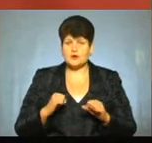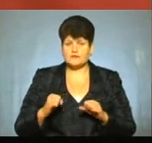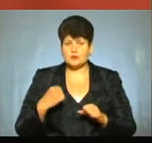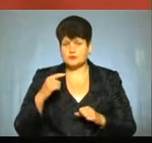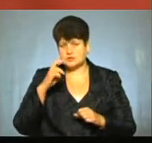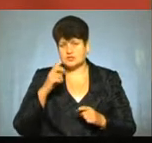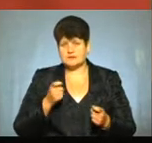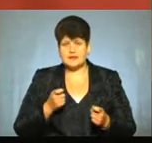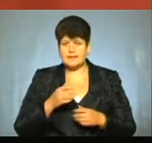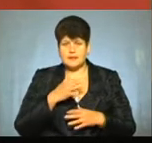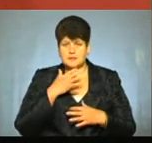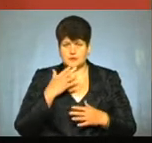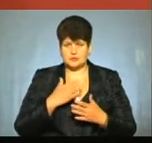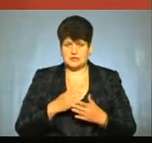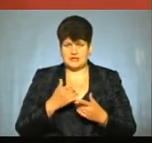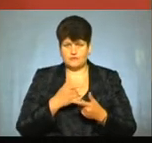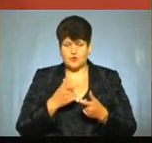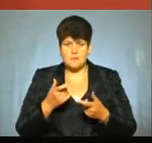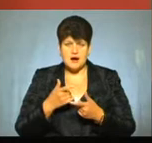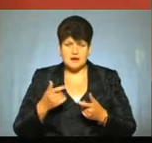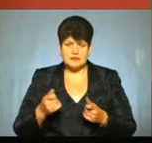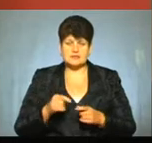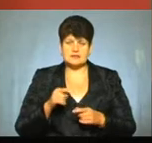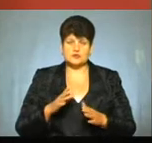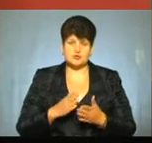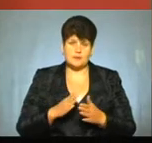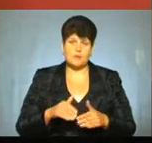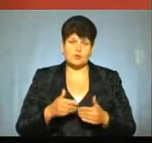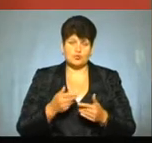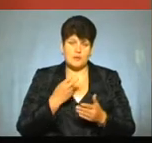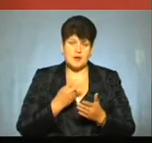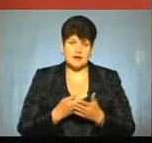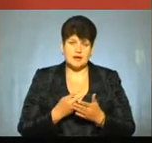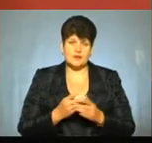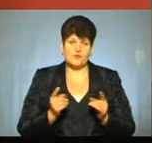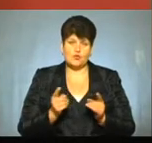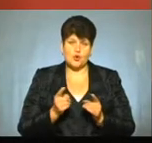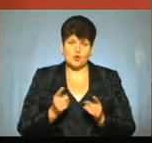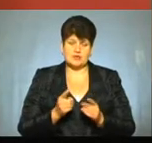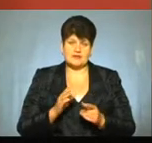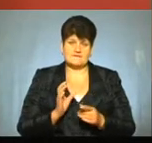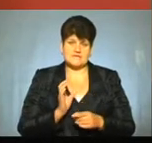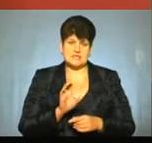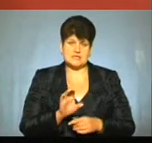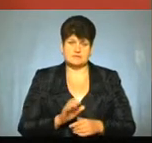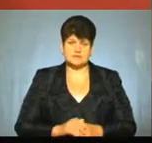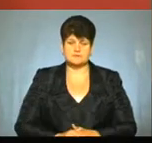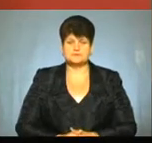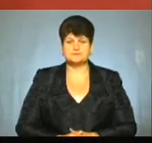керівника облдержадміністрації не так багато інформації, однак те, що є, я пропоную зараз переглянути у короткій